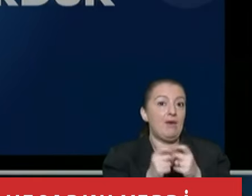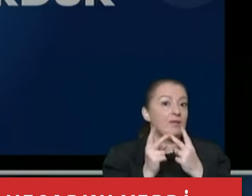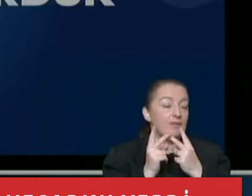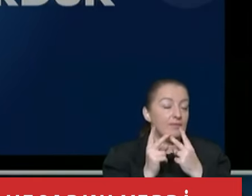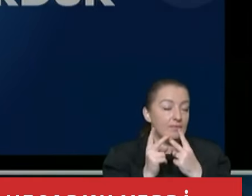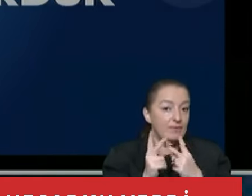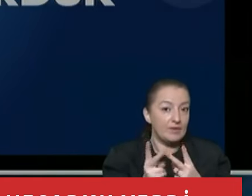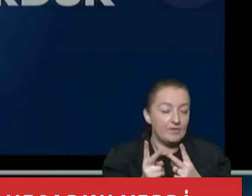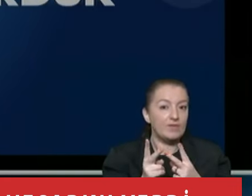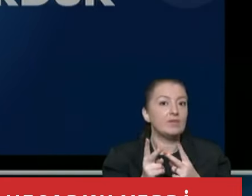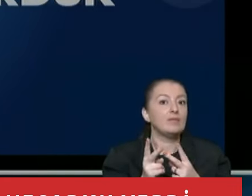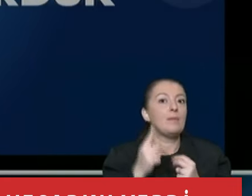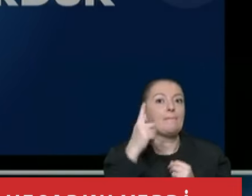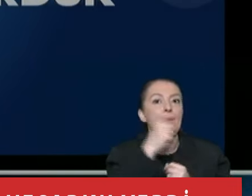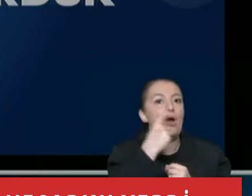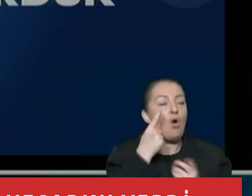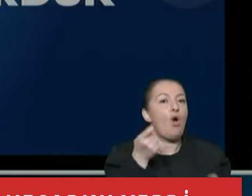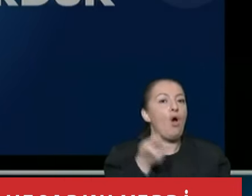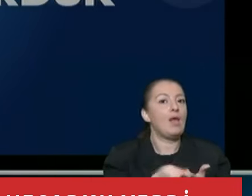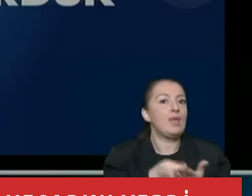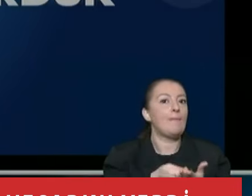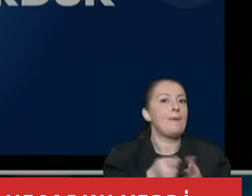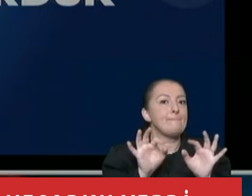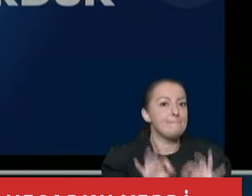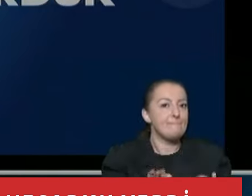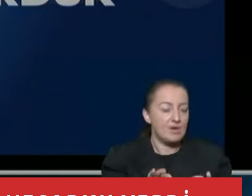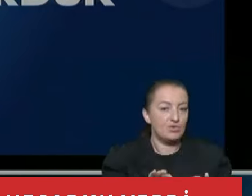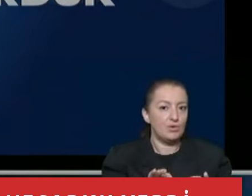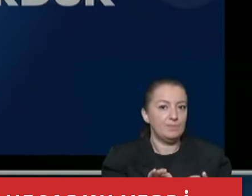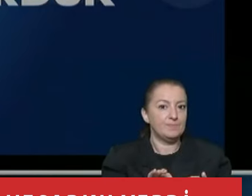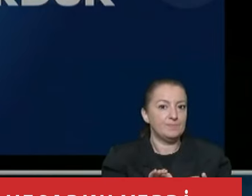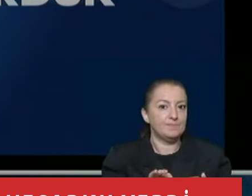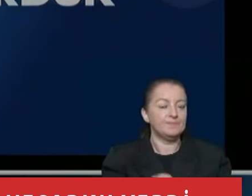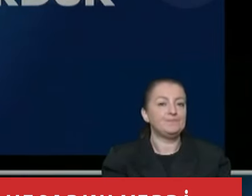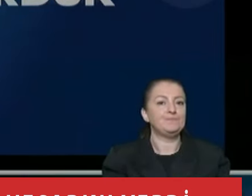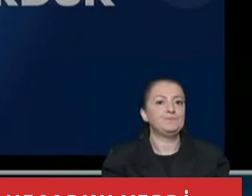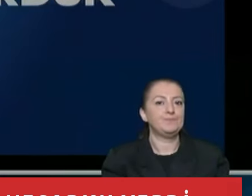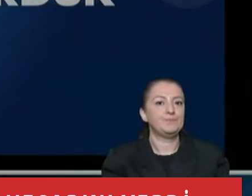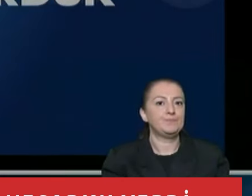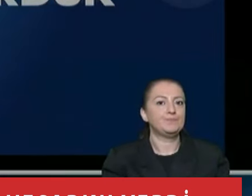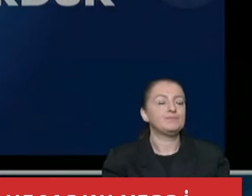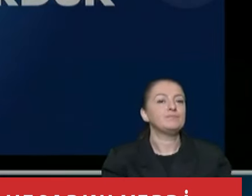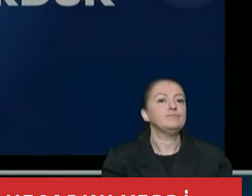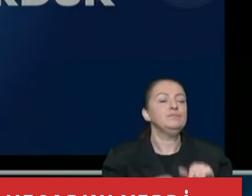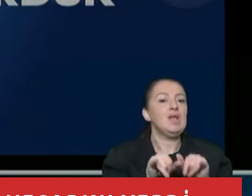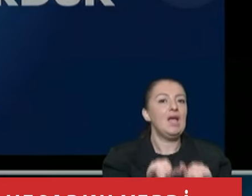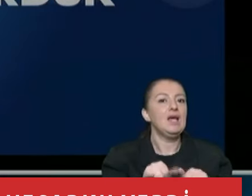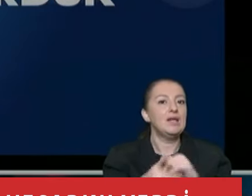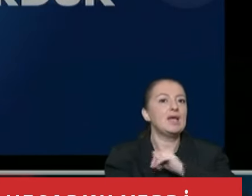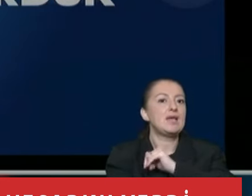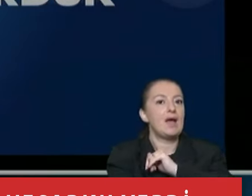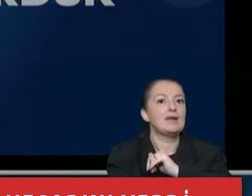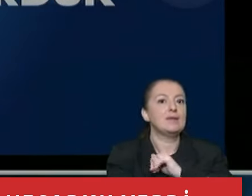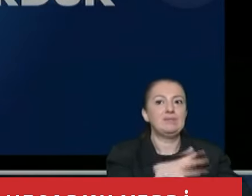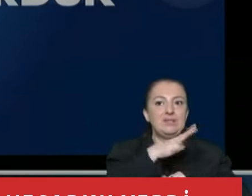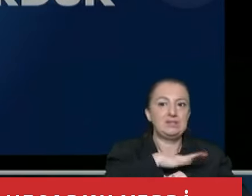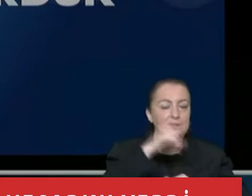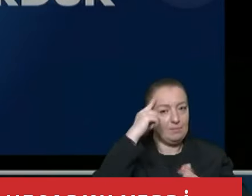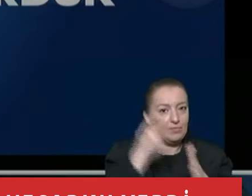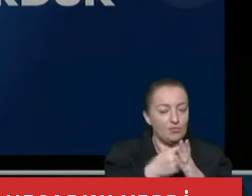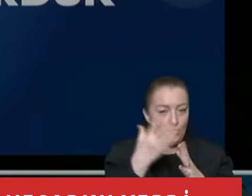Eee aylık olarak ödenmeye başlanan bir süreci başlattık ayni yardım talebinde bulunan muhtarlarımıza